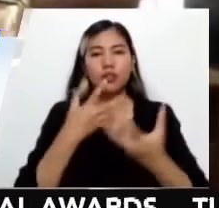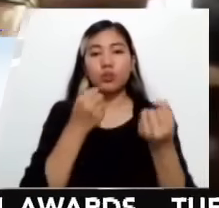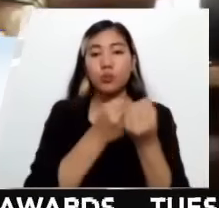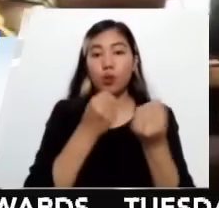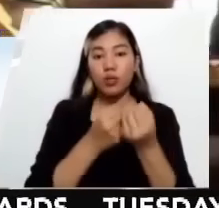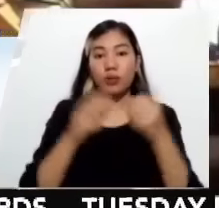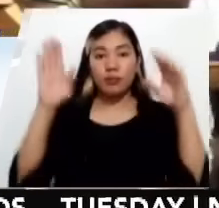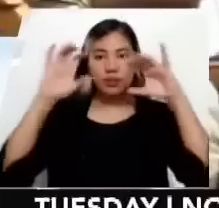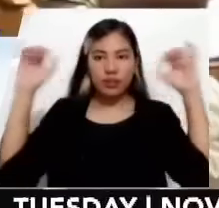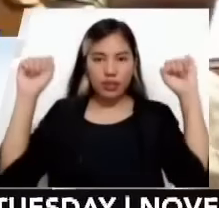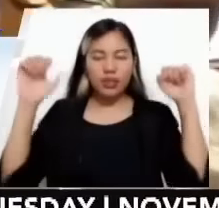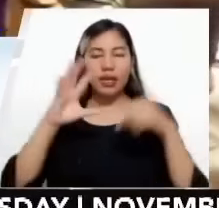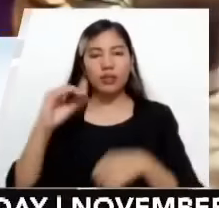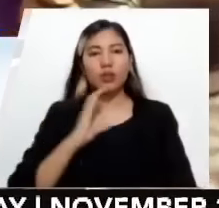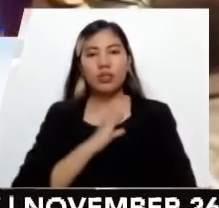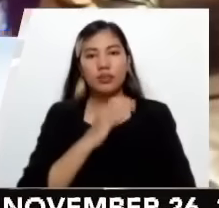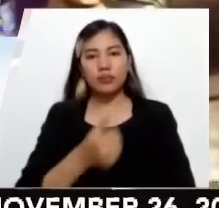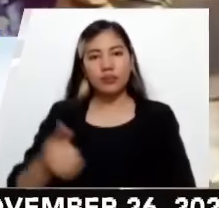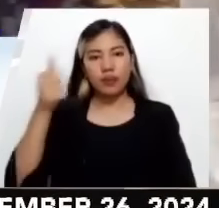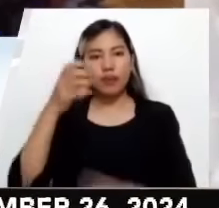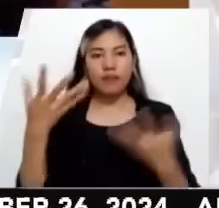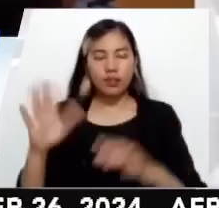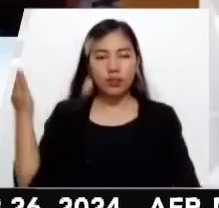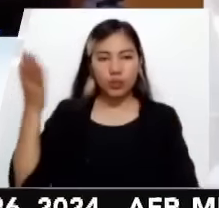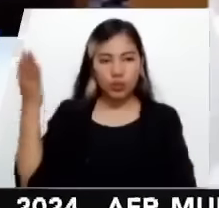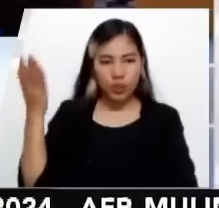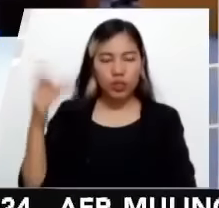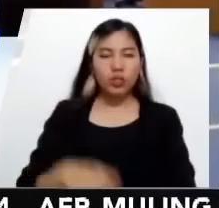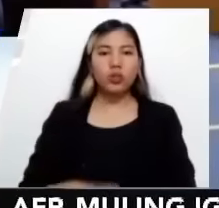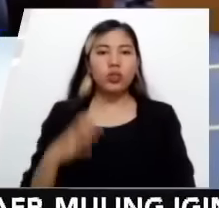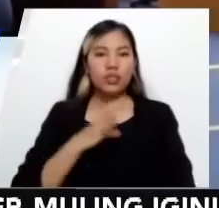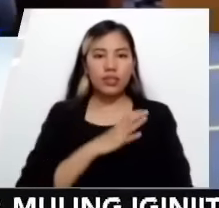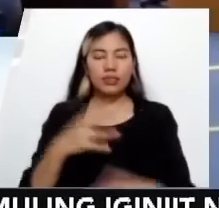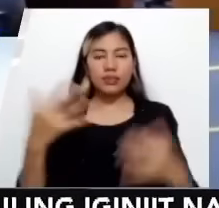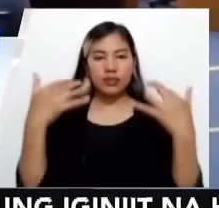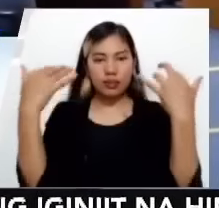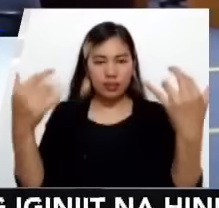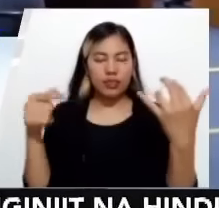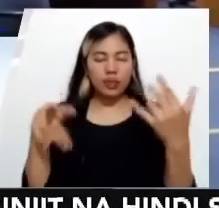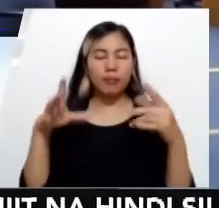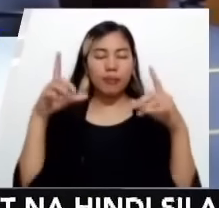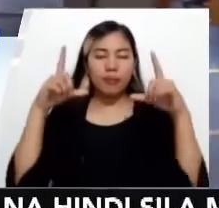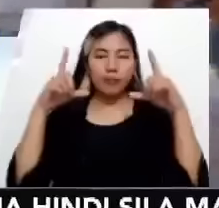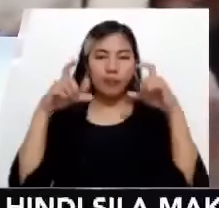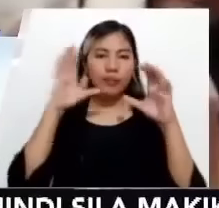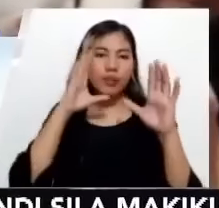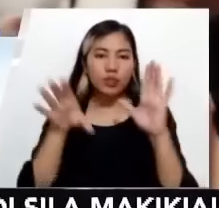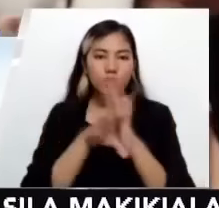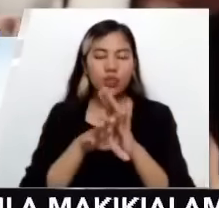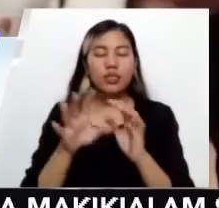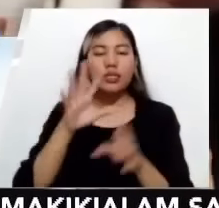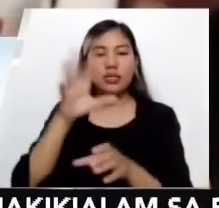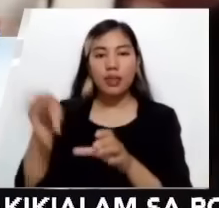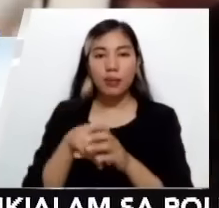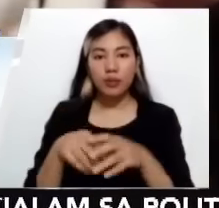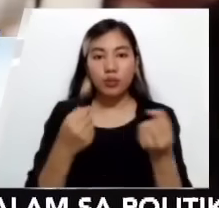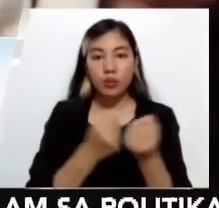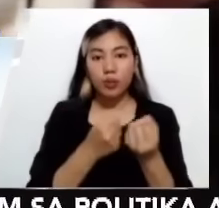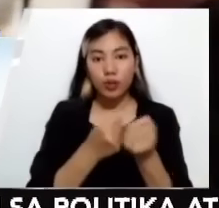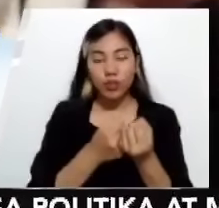matapos ang talumpati nagpicture taking naman ng mga mambabatas kasama ni Romualdez kabilang diyan ng alyado ni VP Sara na si dating pangulo at